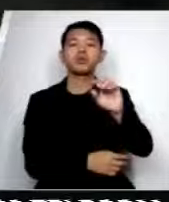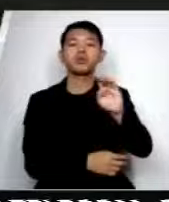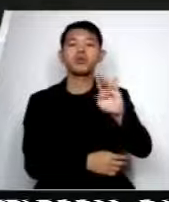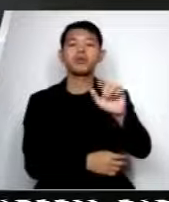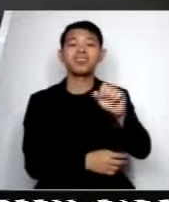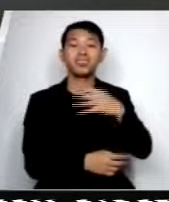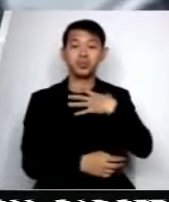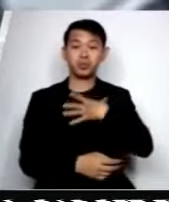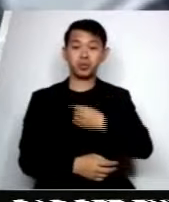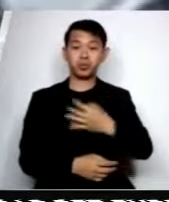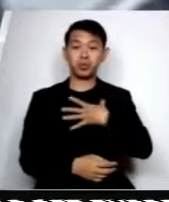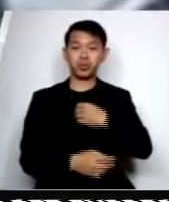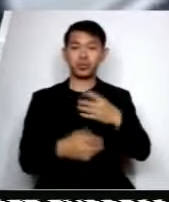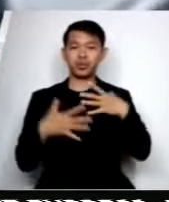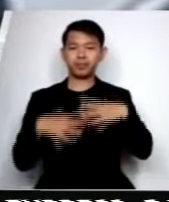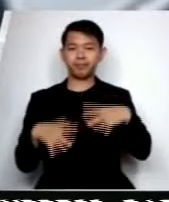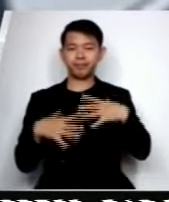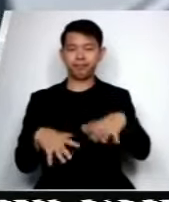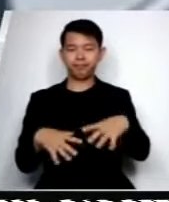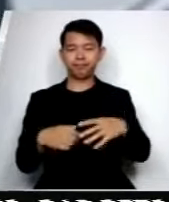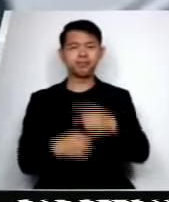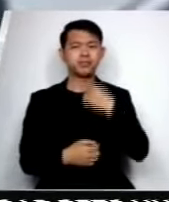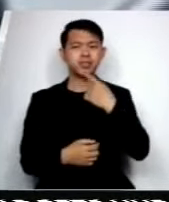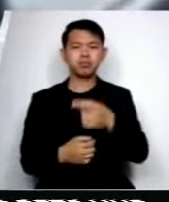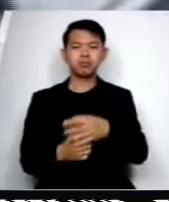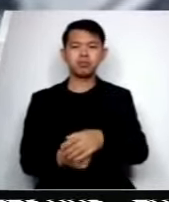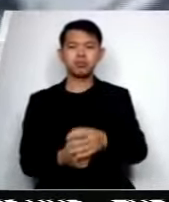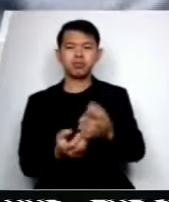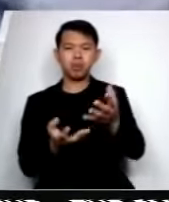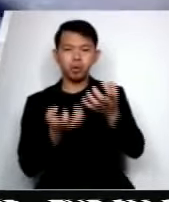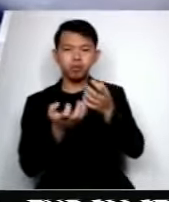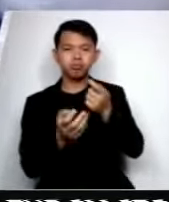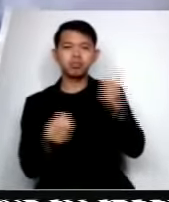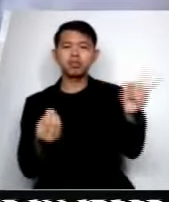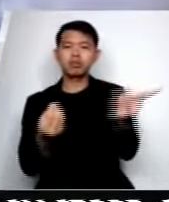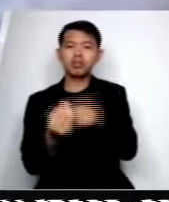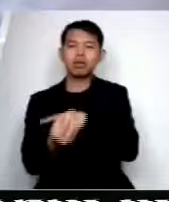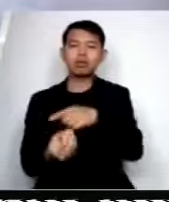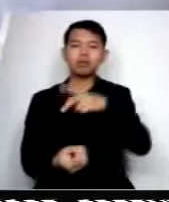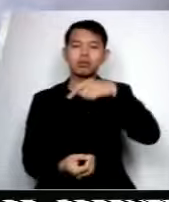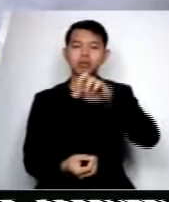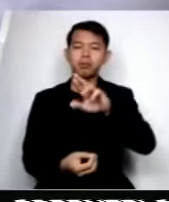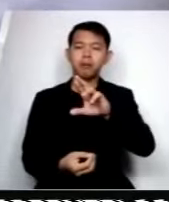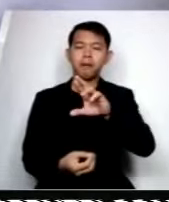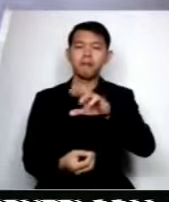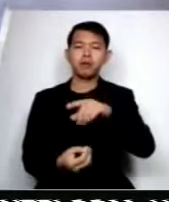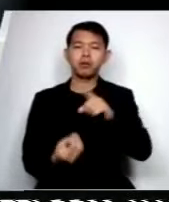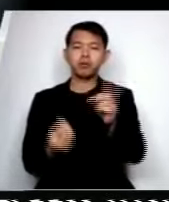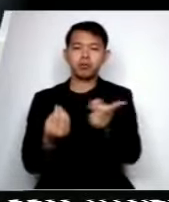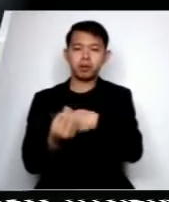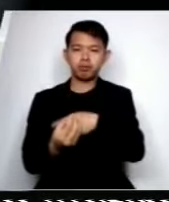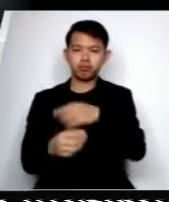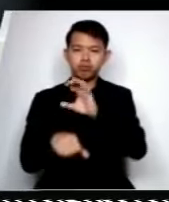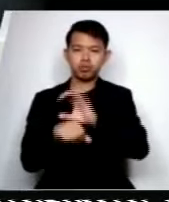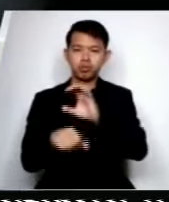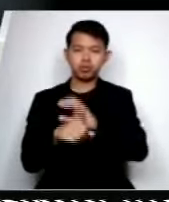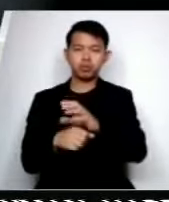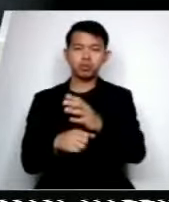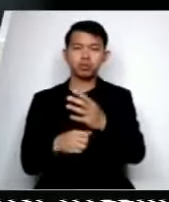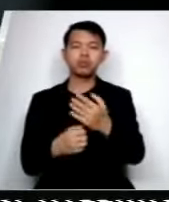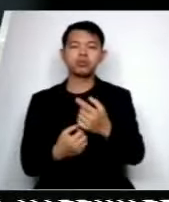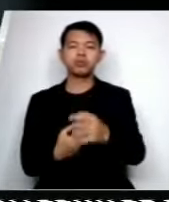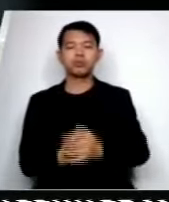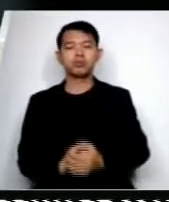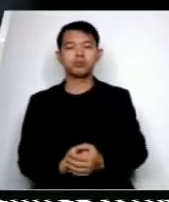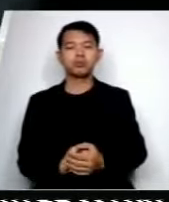Father Valeza, pinaalis siya sa parokya nang mangyari ang komosyon. Posible raw na may kinalaman ito sa mga